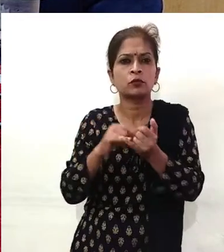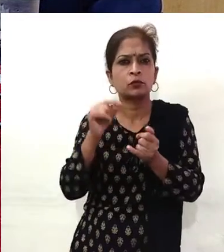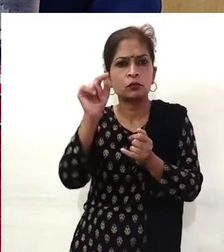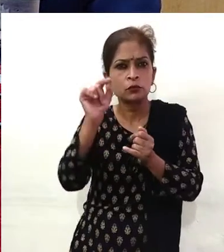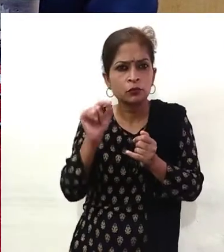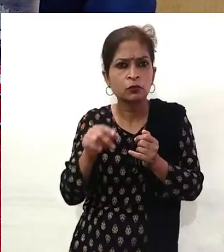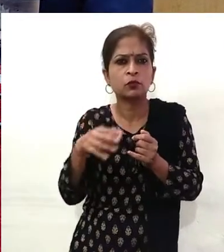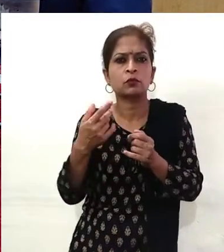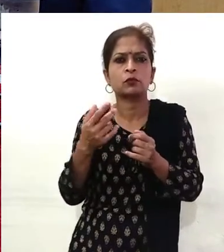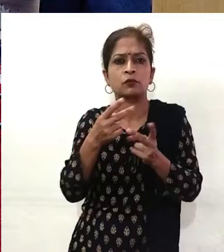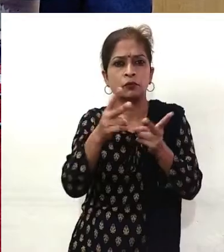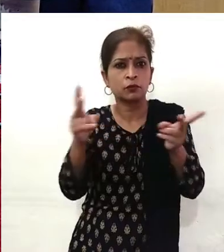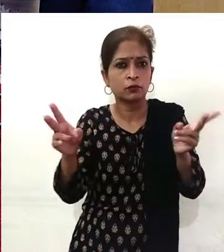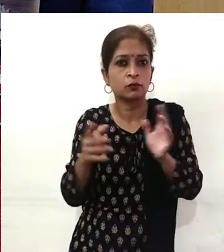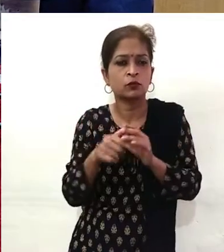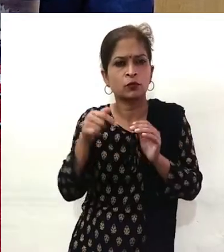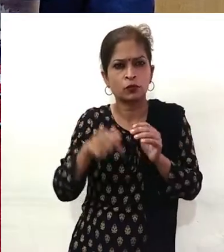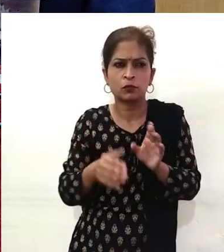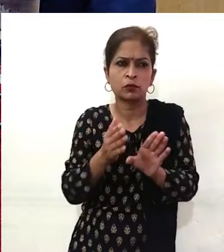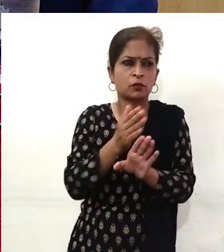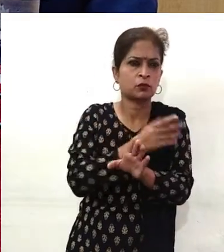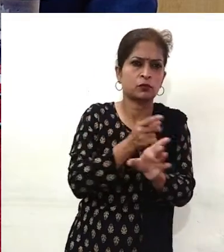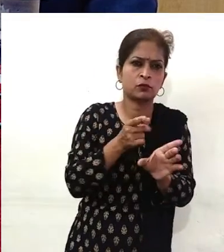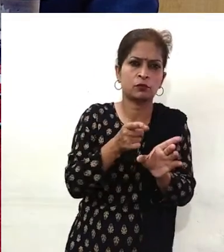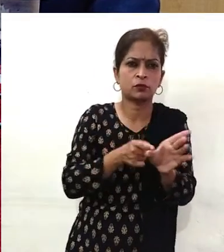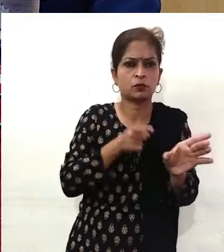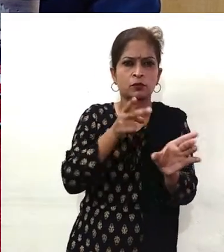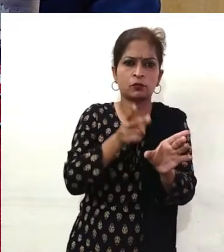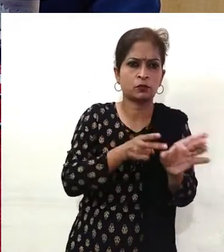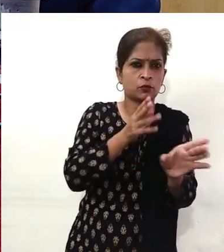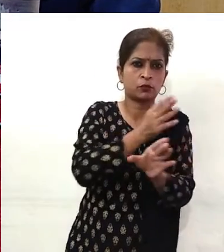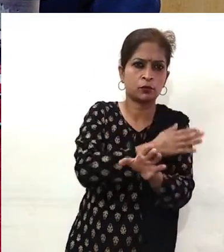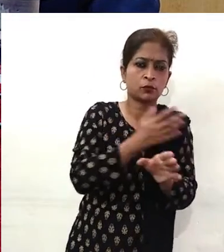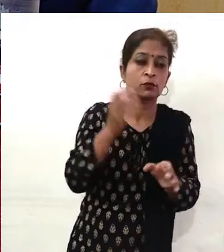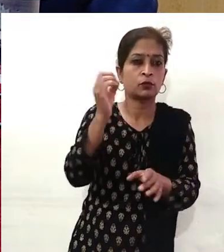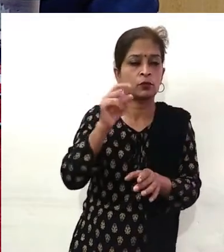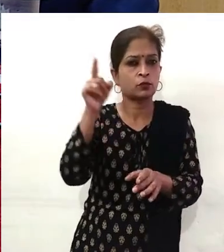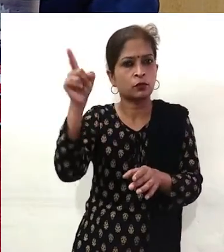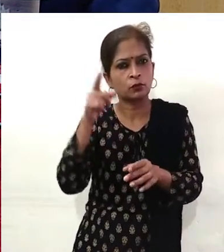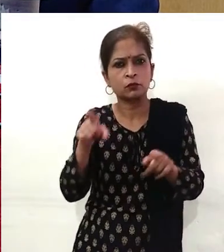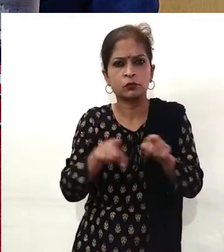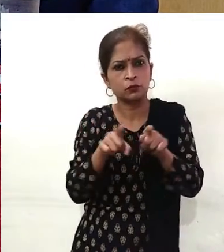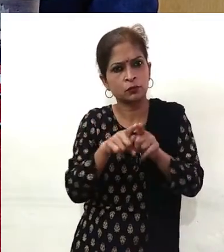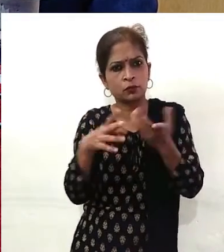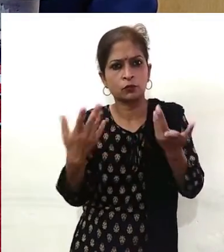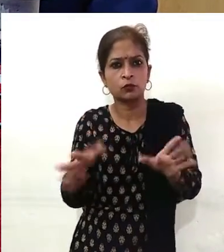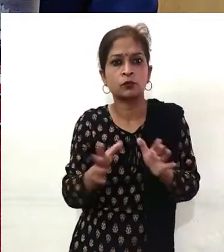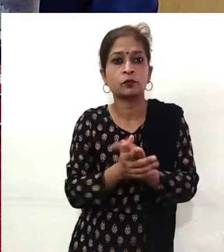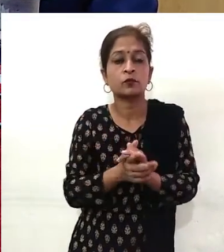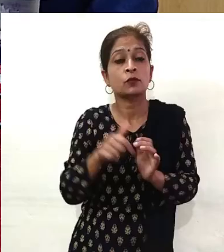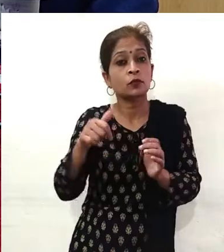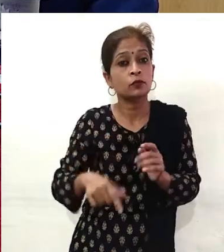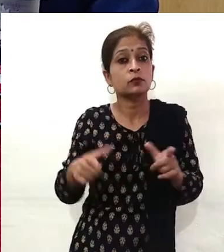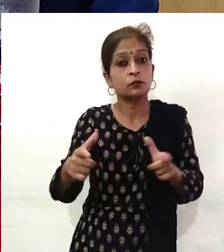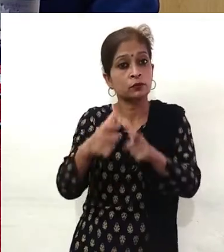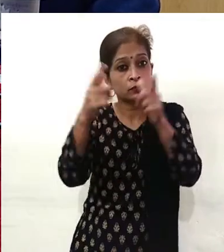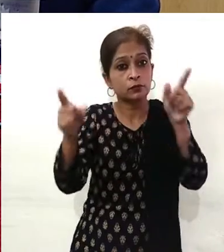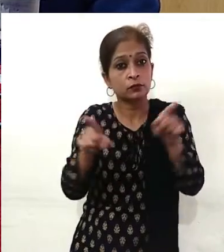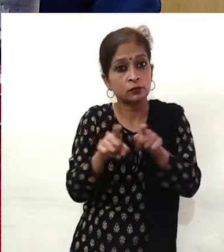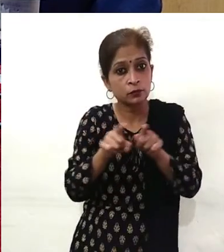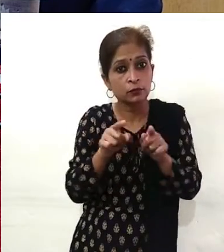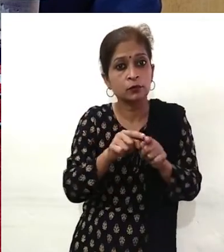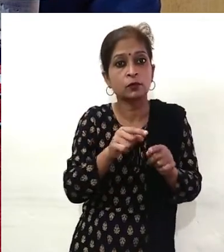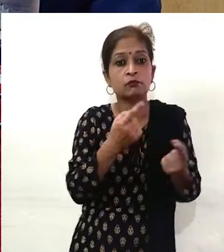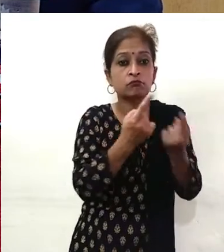जगह अभी फिलहाल 2 साल पहले या 3 साल पहले नव कलेवर हुआ था, तो उस तरह का एक पेड़ चिन्हित किया जाता